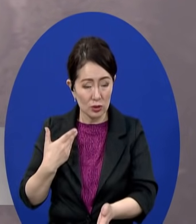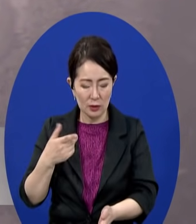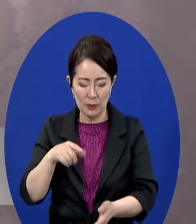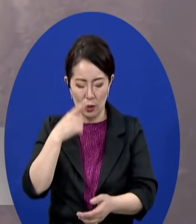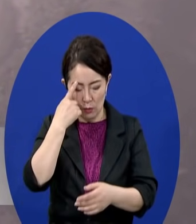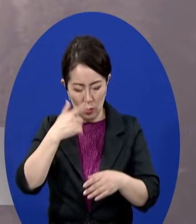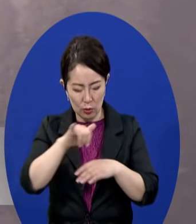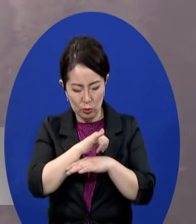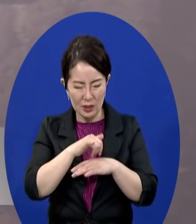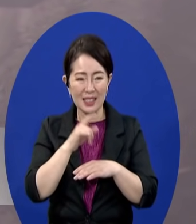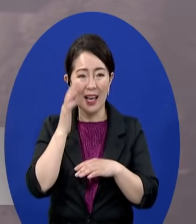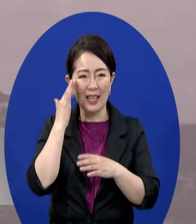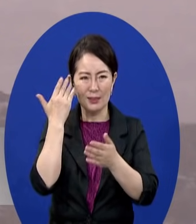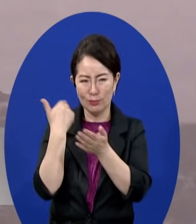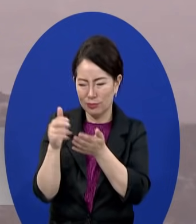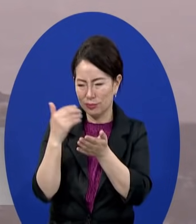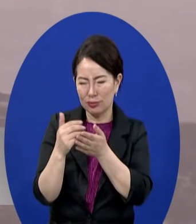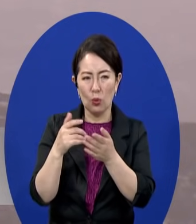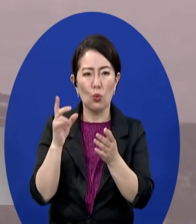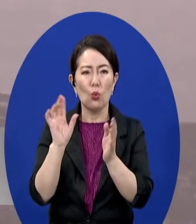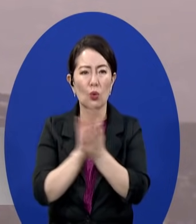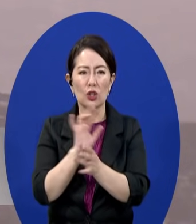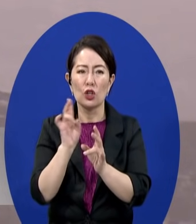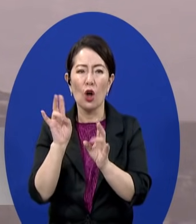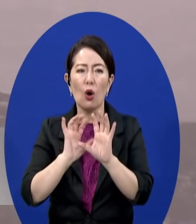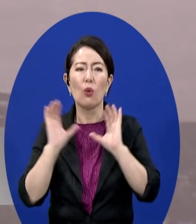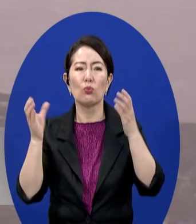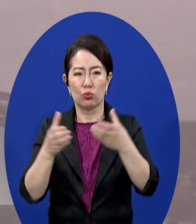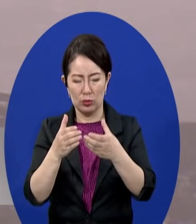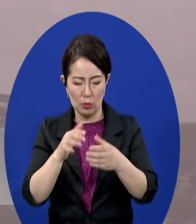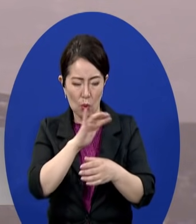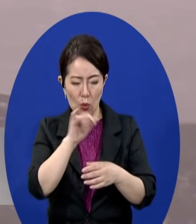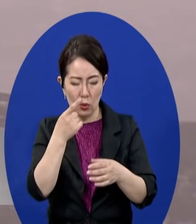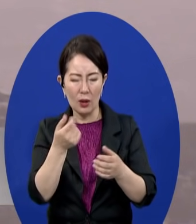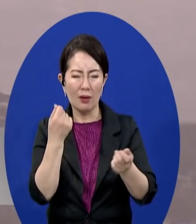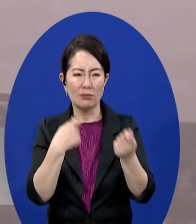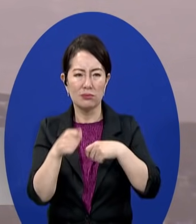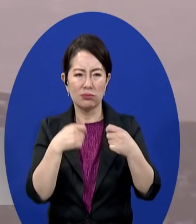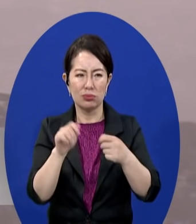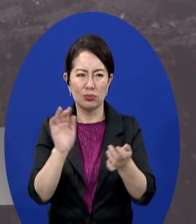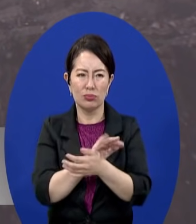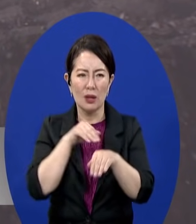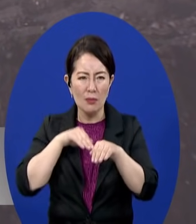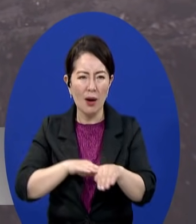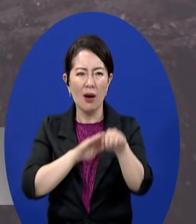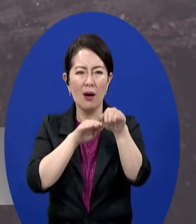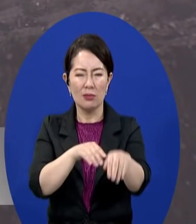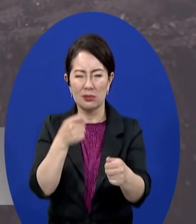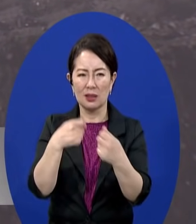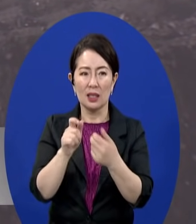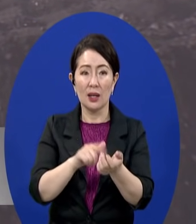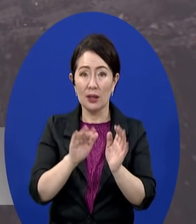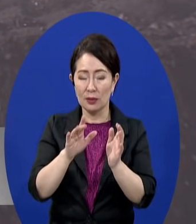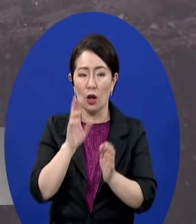улсын хувьд экспортын гол гарцуудаа яаралтай ногоон бус болгож, улс орхин бүтээгдэхүүний тээвэрлэлтийг эрчимжүүлэх шаардлагатай байна. Нөгөө талаас коксчх нүүрсийг